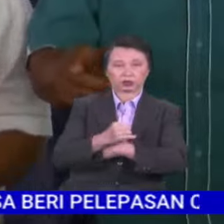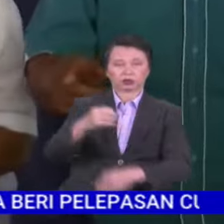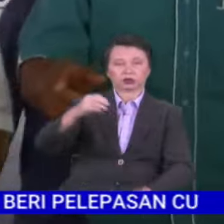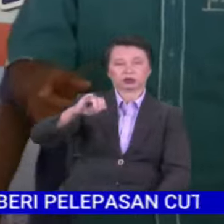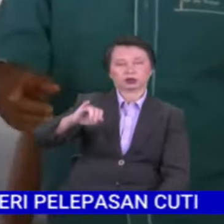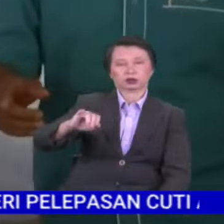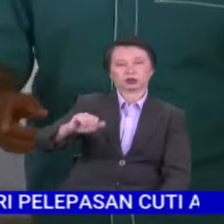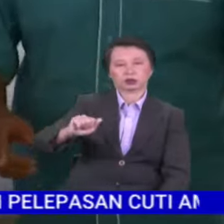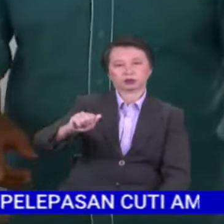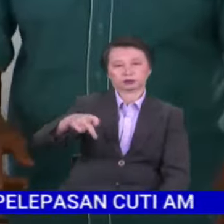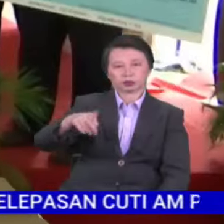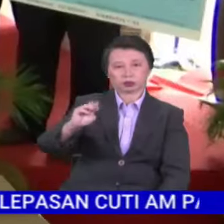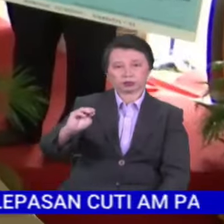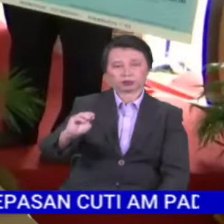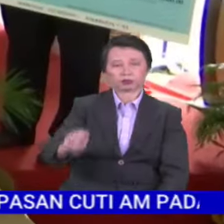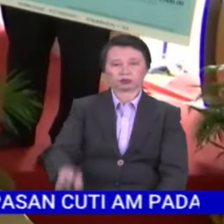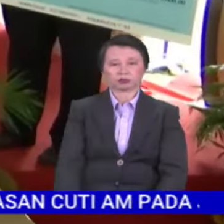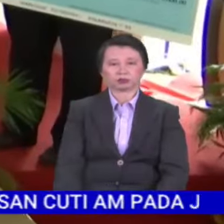Awam Malaysia.